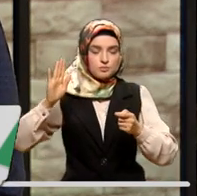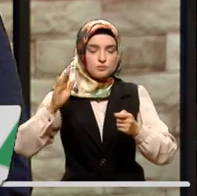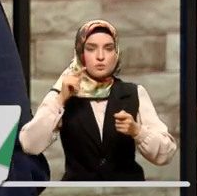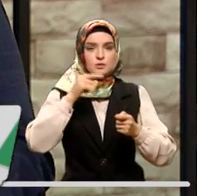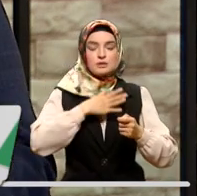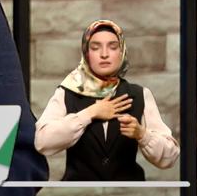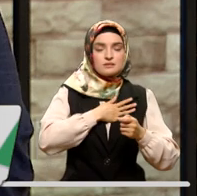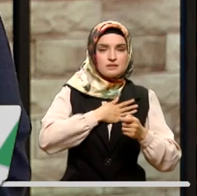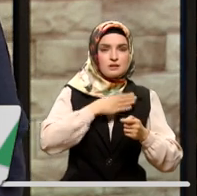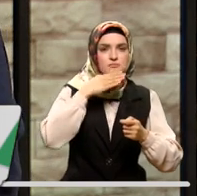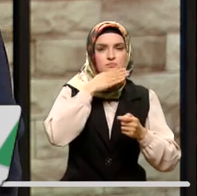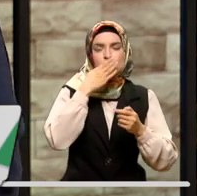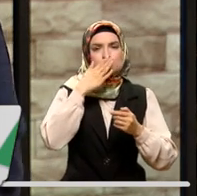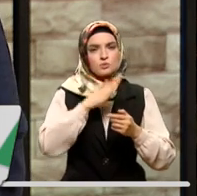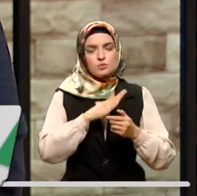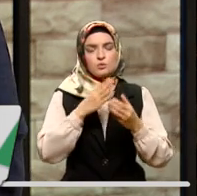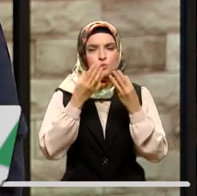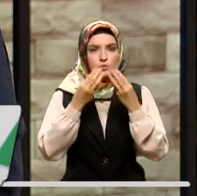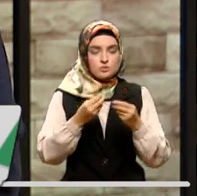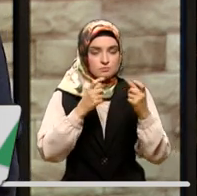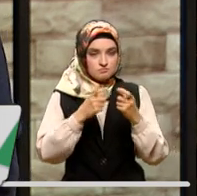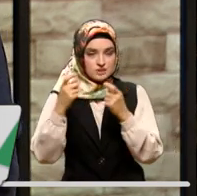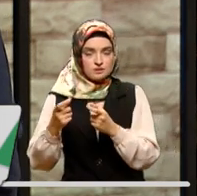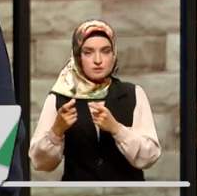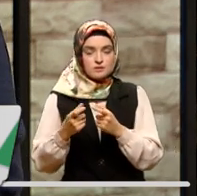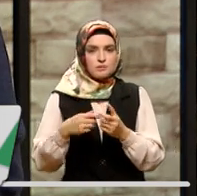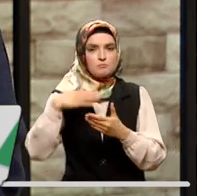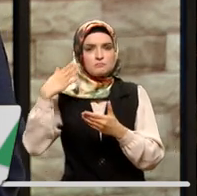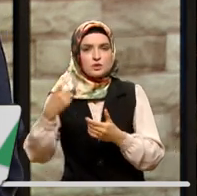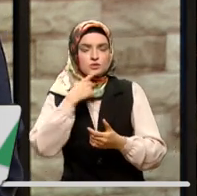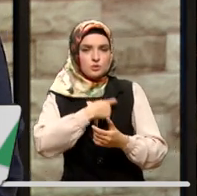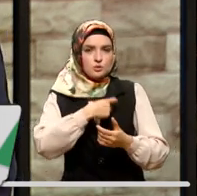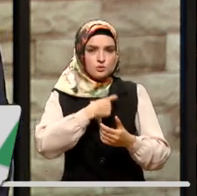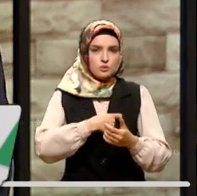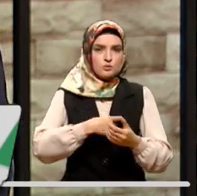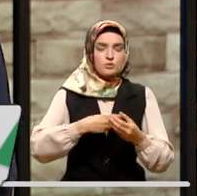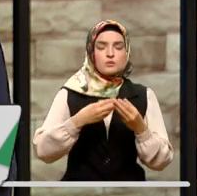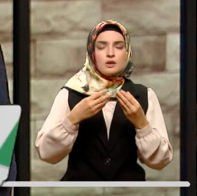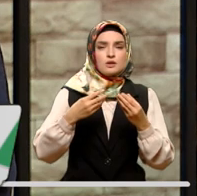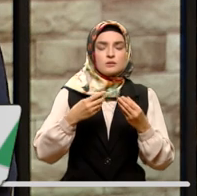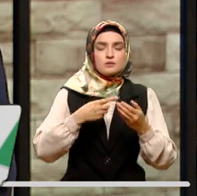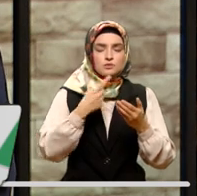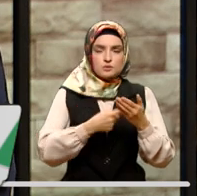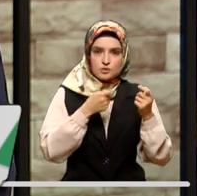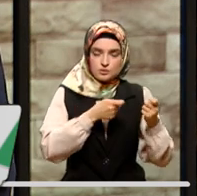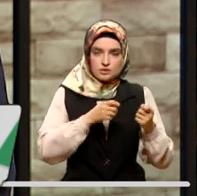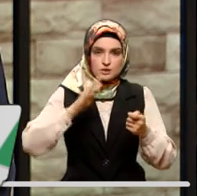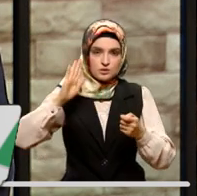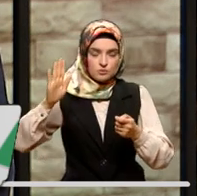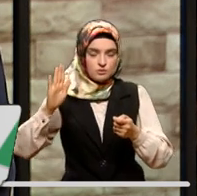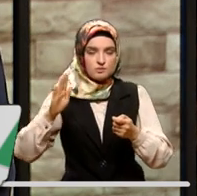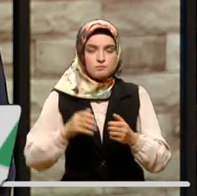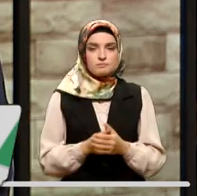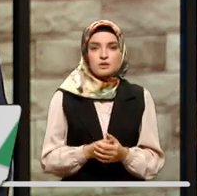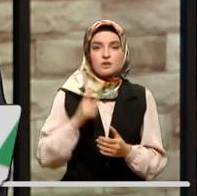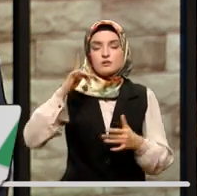imkanı yoktu bulunduğum şehirlerde. Başka özel çabası olanlara gönderdim. Allah hepsinden razı olsun.